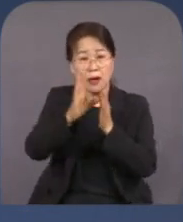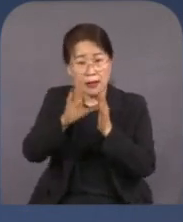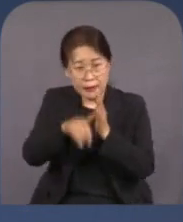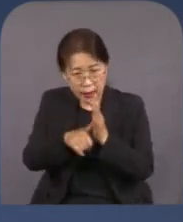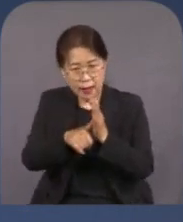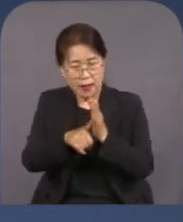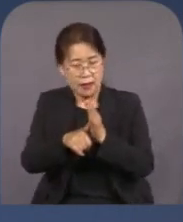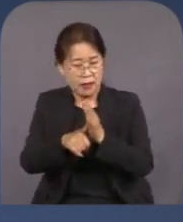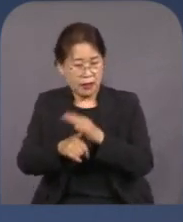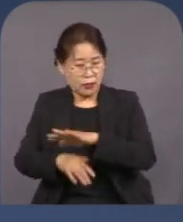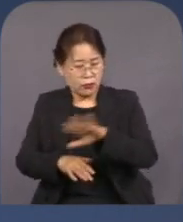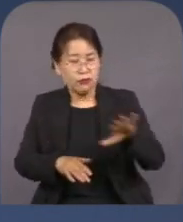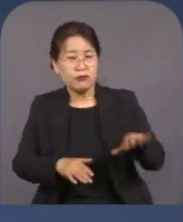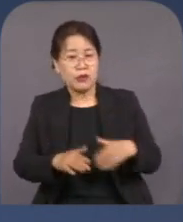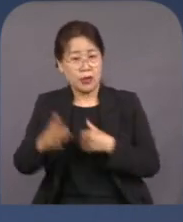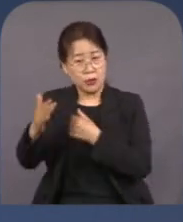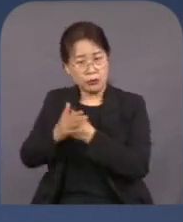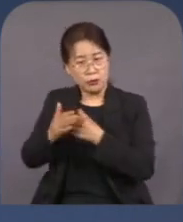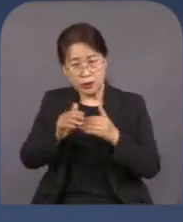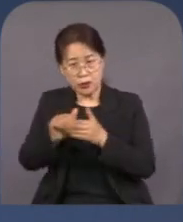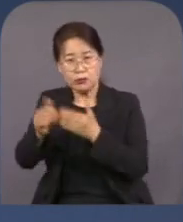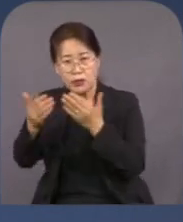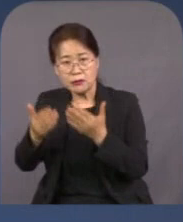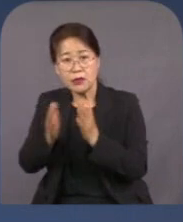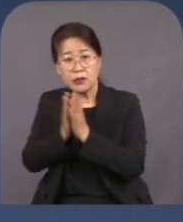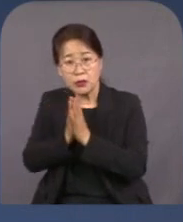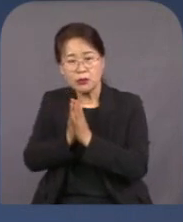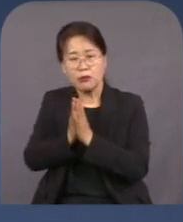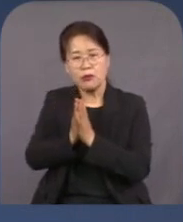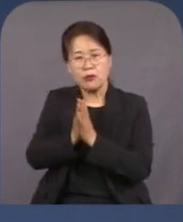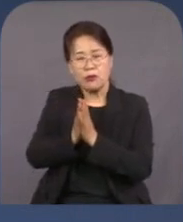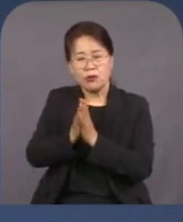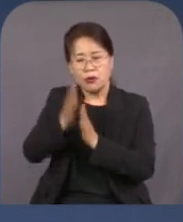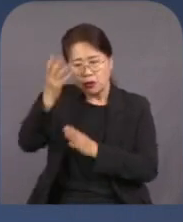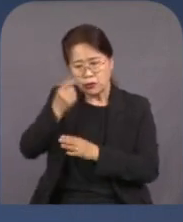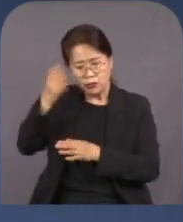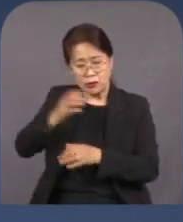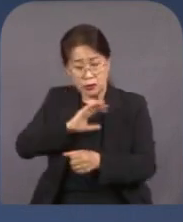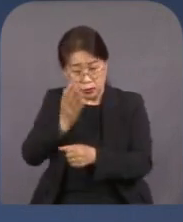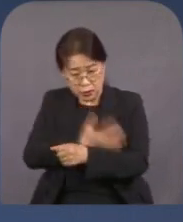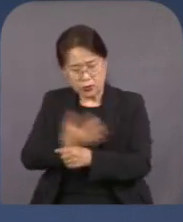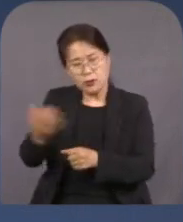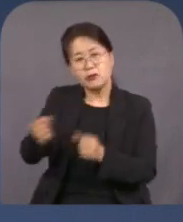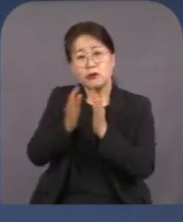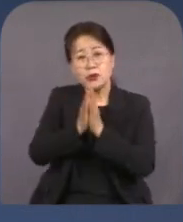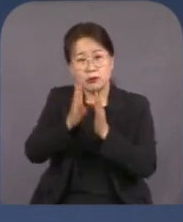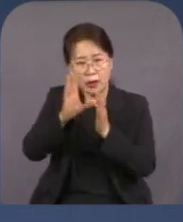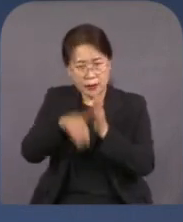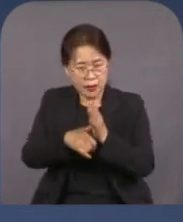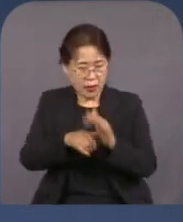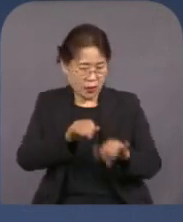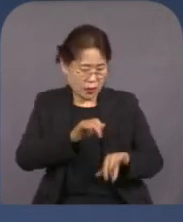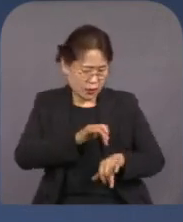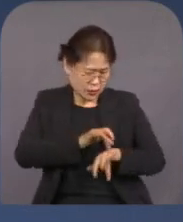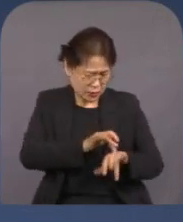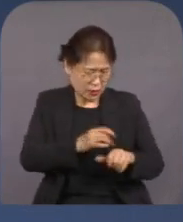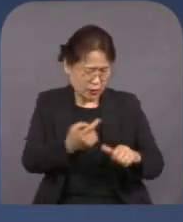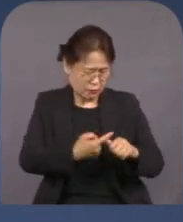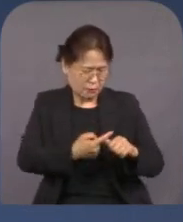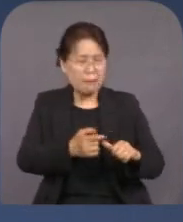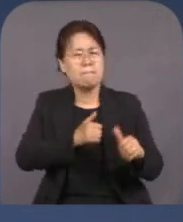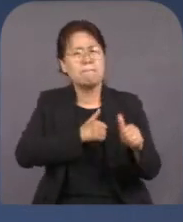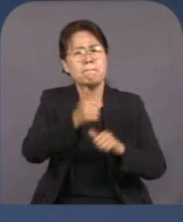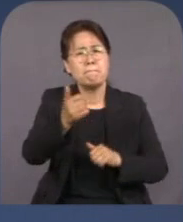성령님께서 우리의 기도를 도우시고 성령의 인도를 받고 기도하고 성령의 권능을 따라 기도하게 되면 사탄의 참소를 물리칠 수가